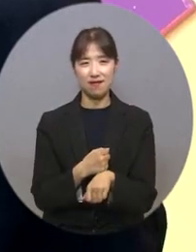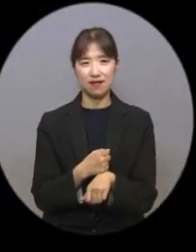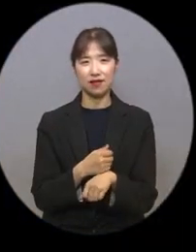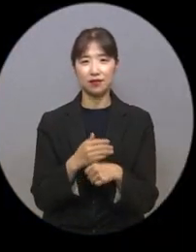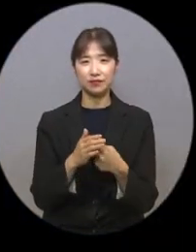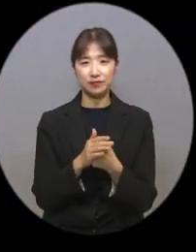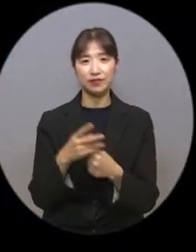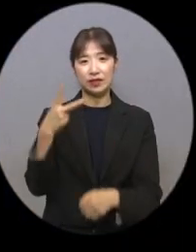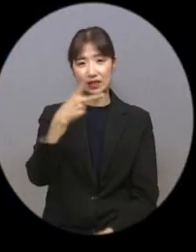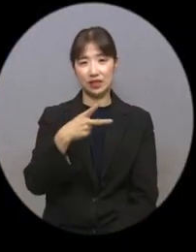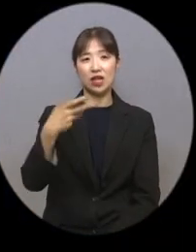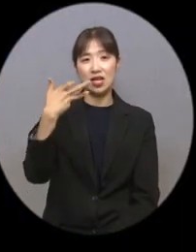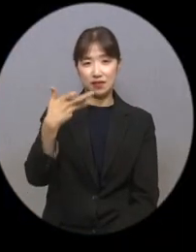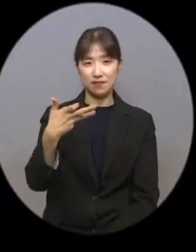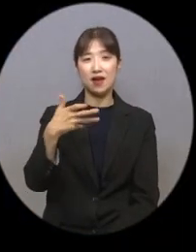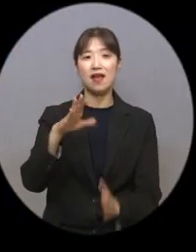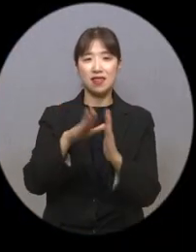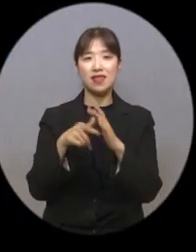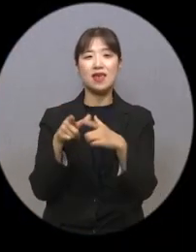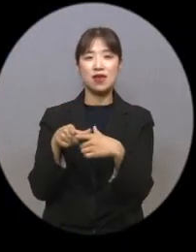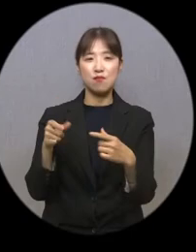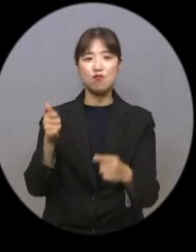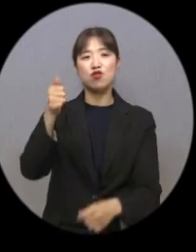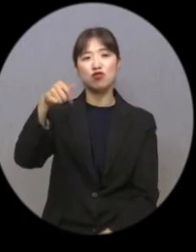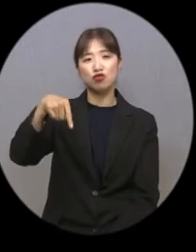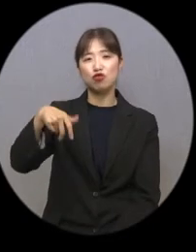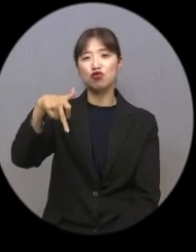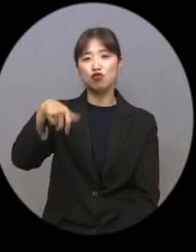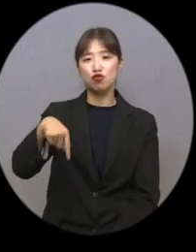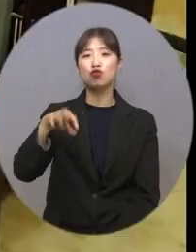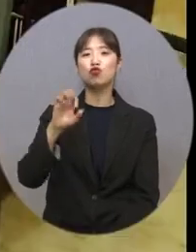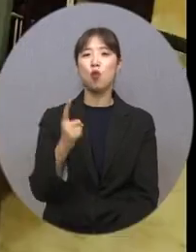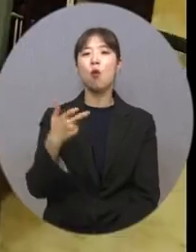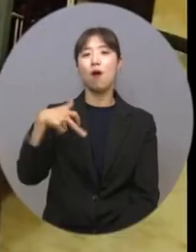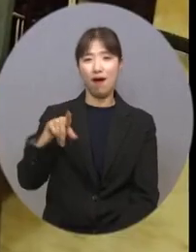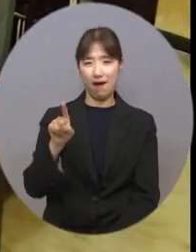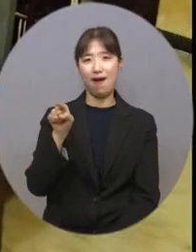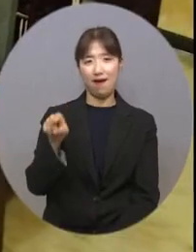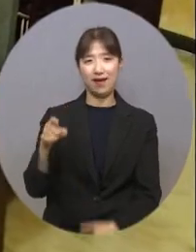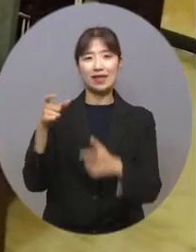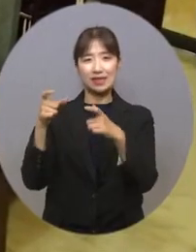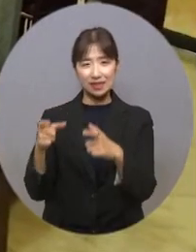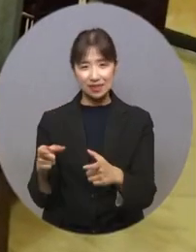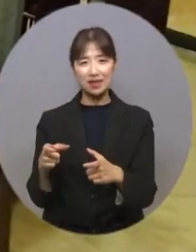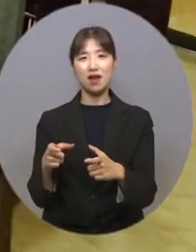그래서 2018년에는 이제 일본 후쿠오카의 경우 후쿠오카 지역에 있는